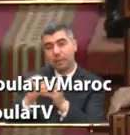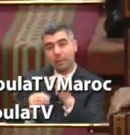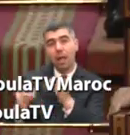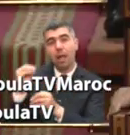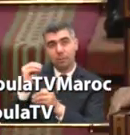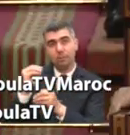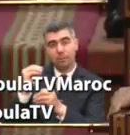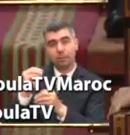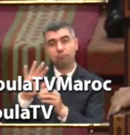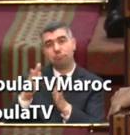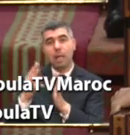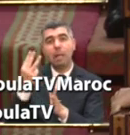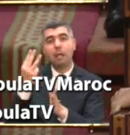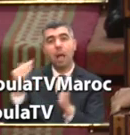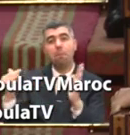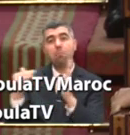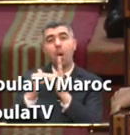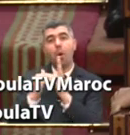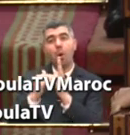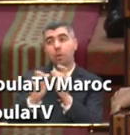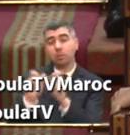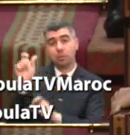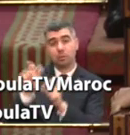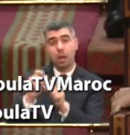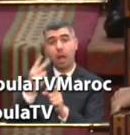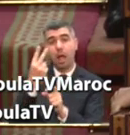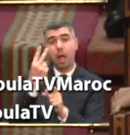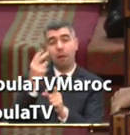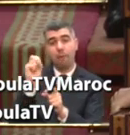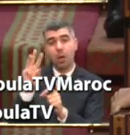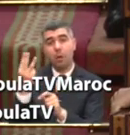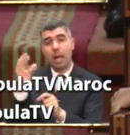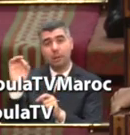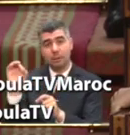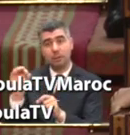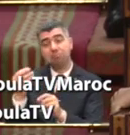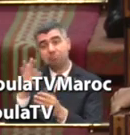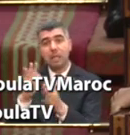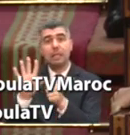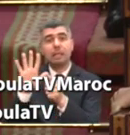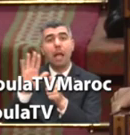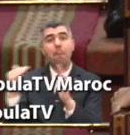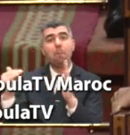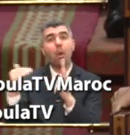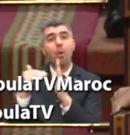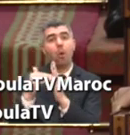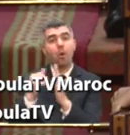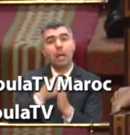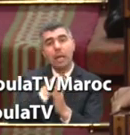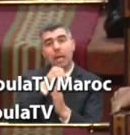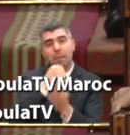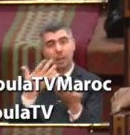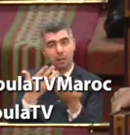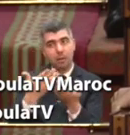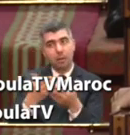تقريبا واحد 3 ملايين ديال المسنين. 2030 غتكون تقريبا 6 ملايين المسنين. كنسولكم